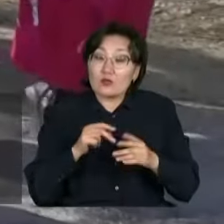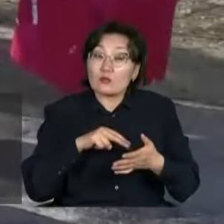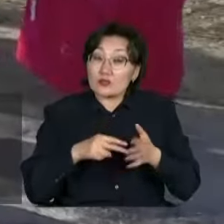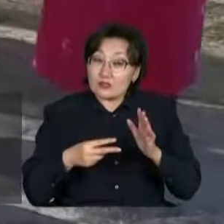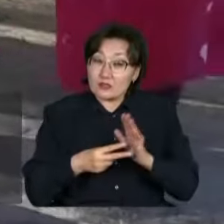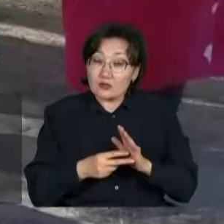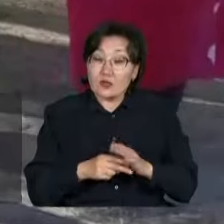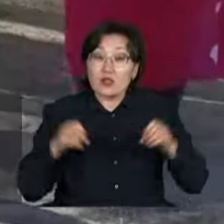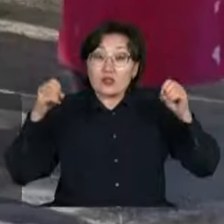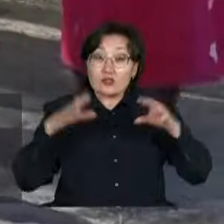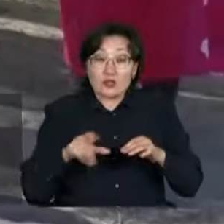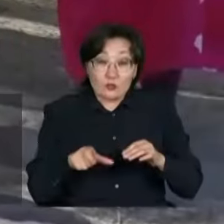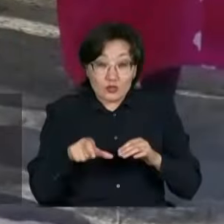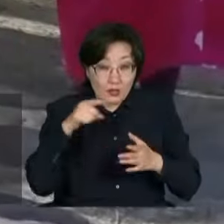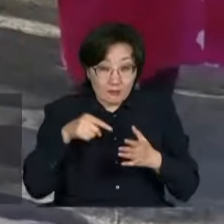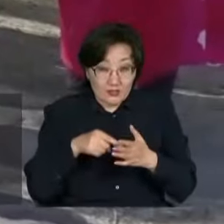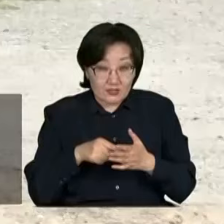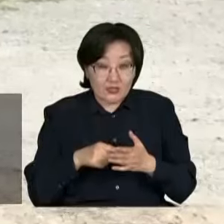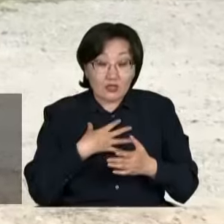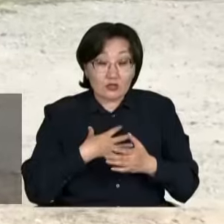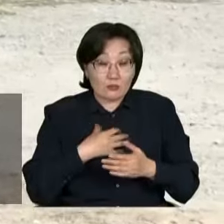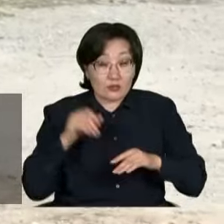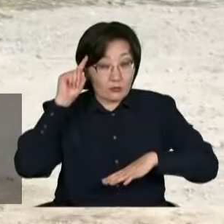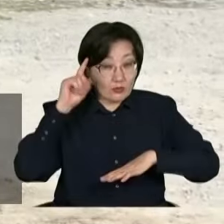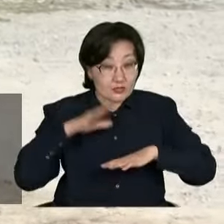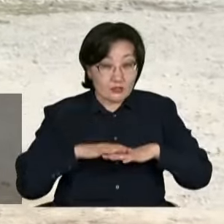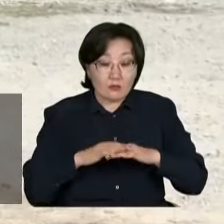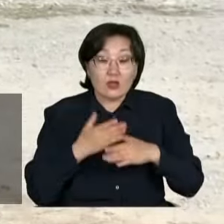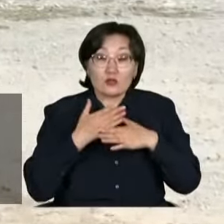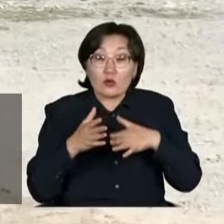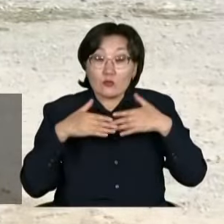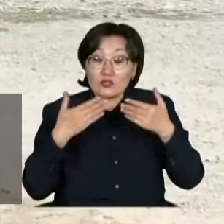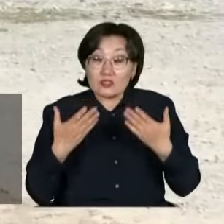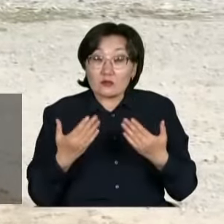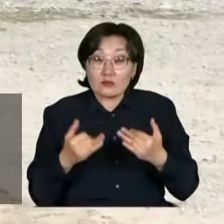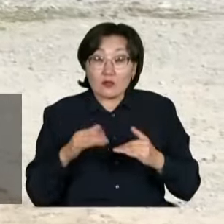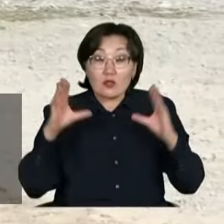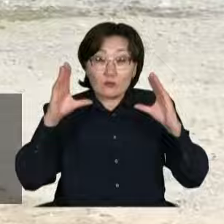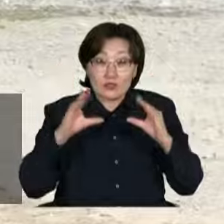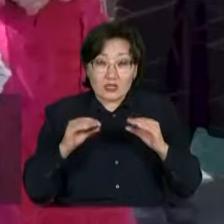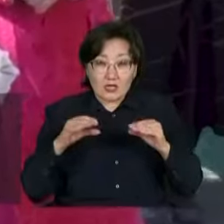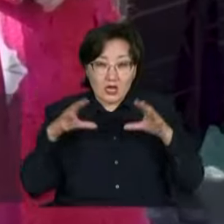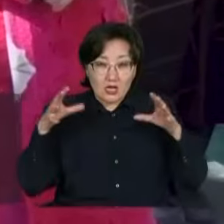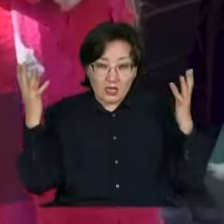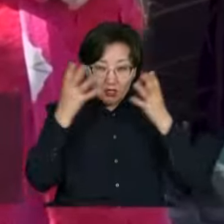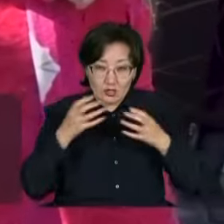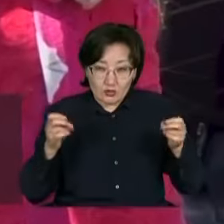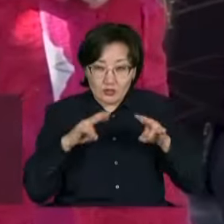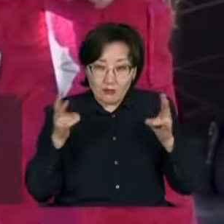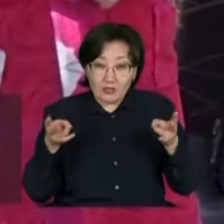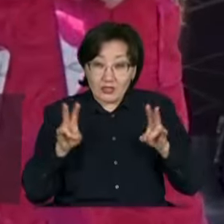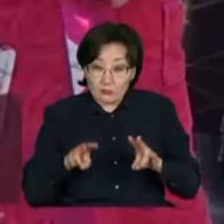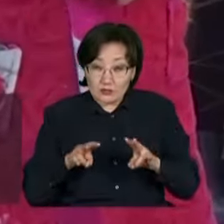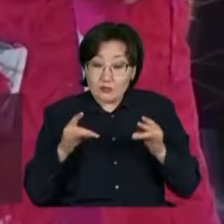бөлек жарық жол мәселелері де алаңдатады. Жергілікті әкімдіктен қайыр көрмедік дегендер кеш батса қараңғылық құшағына енеміз